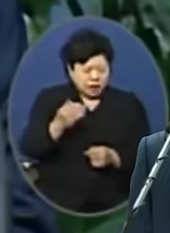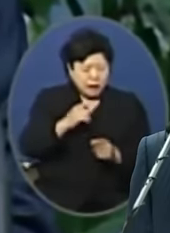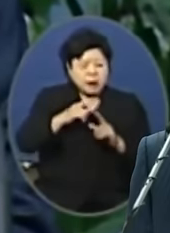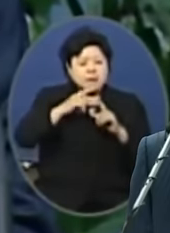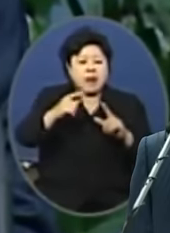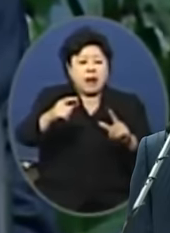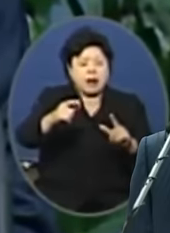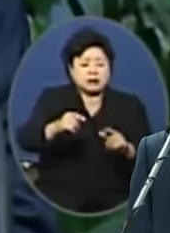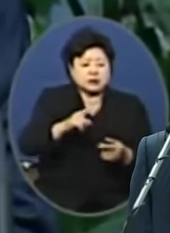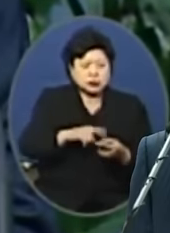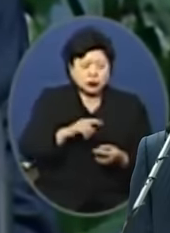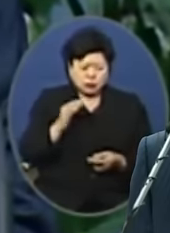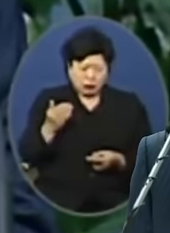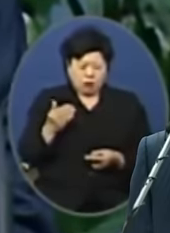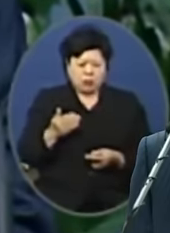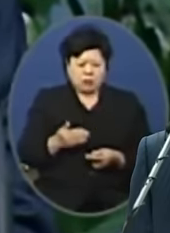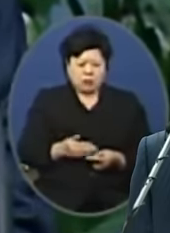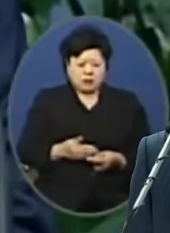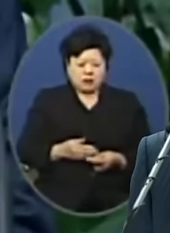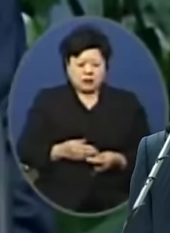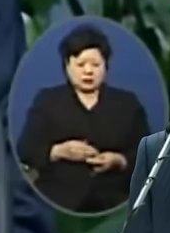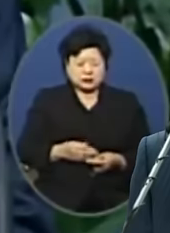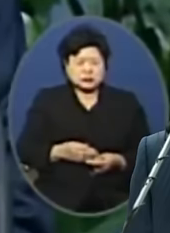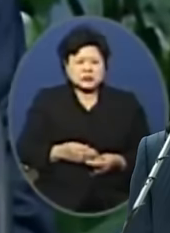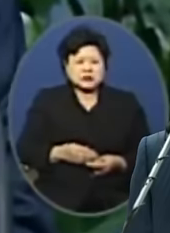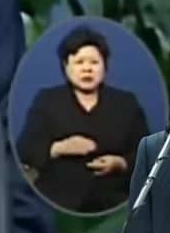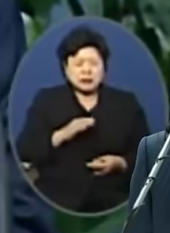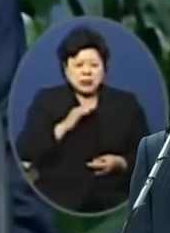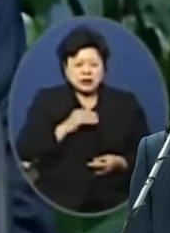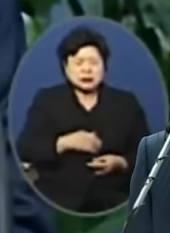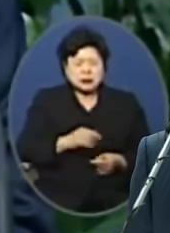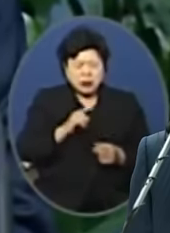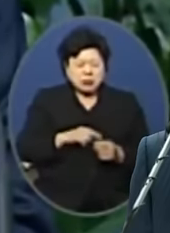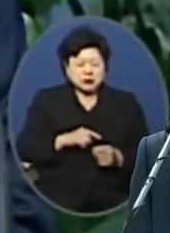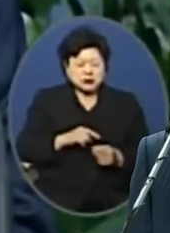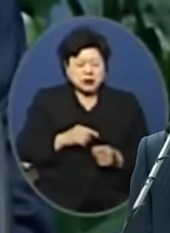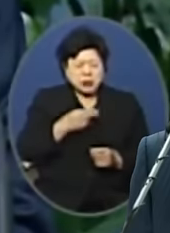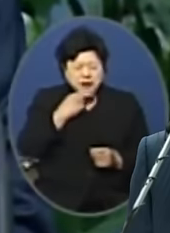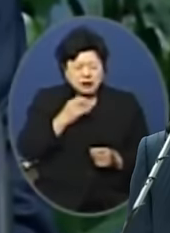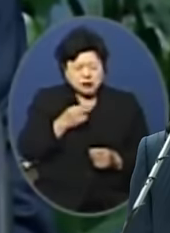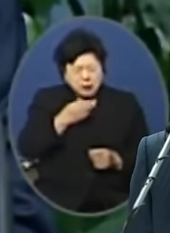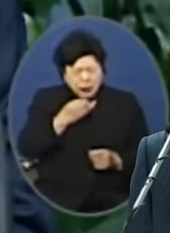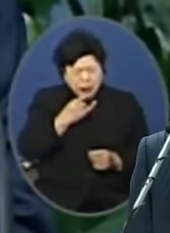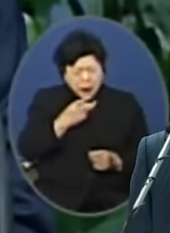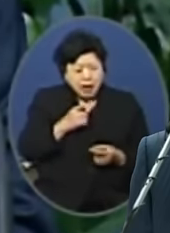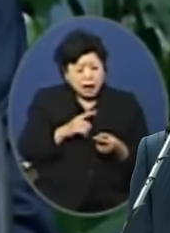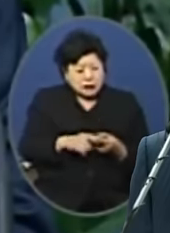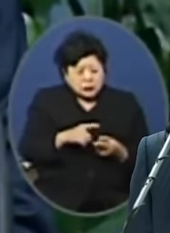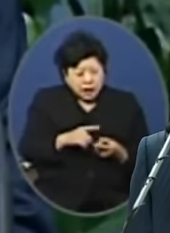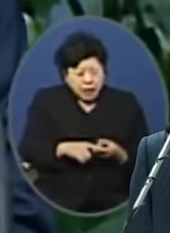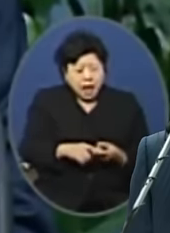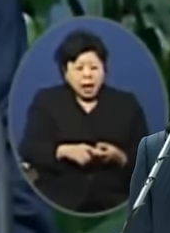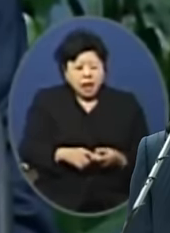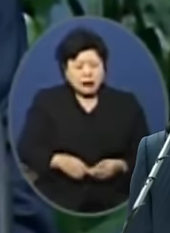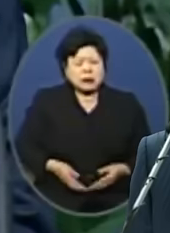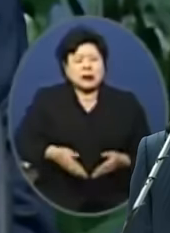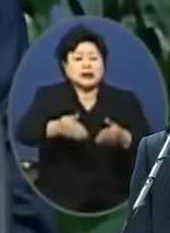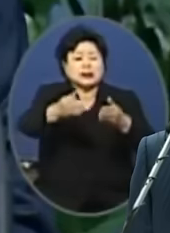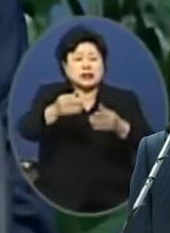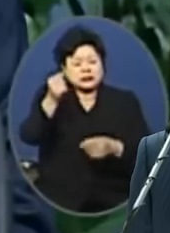말했고 맏아들은 홈리스가 될 것이라고 말을 했고 아버지는 꿈이 없다니까 꿈이